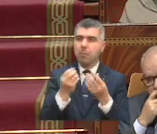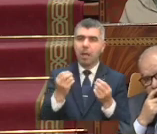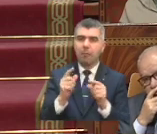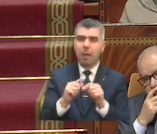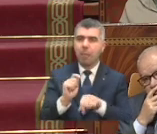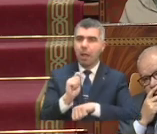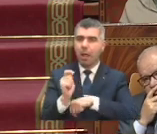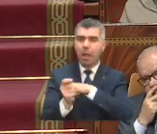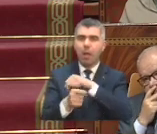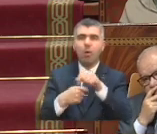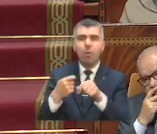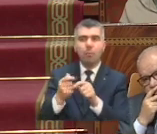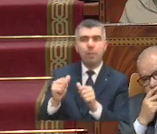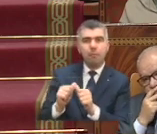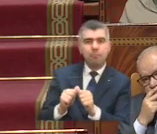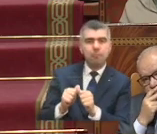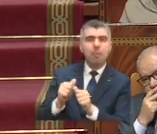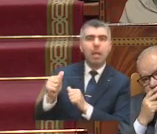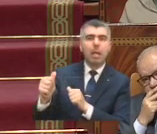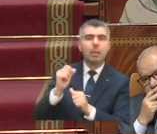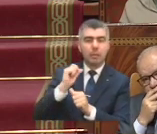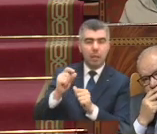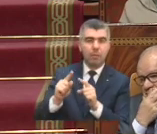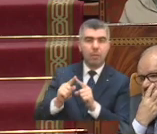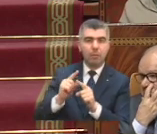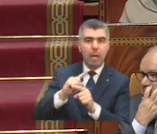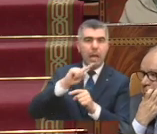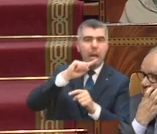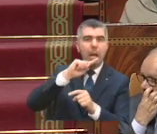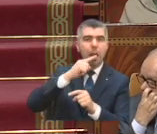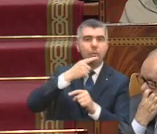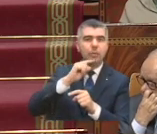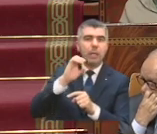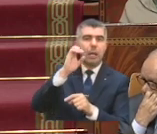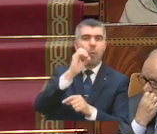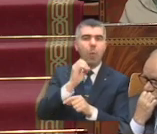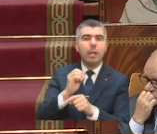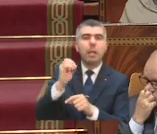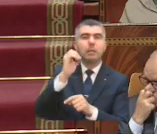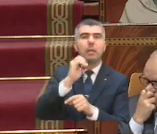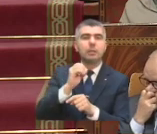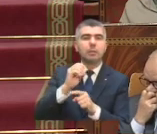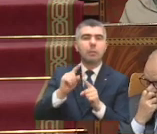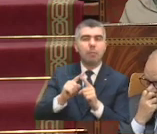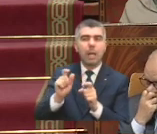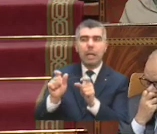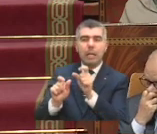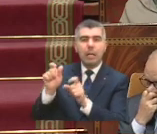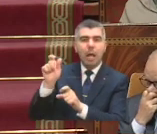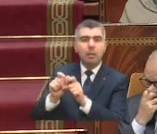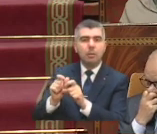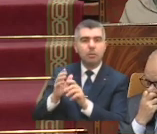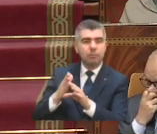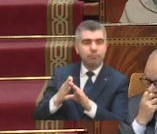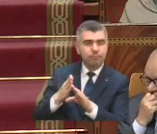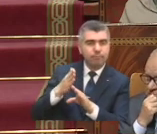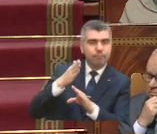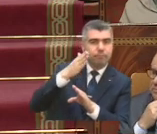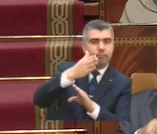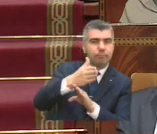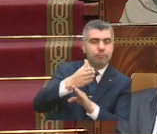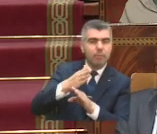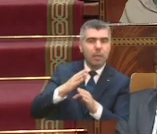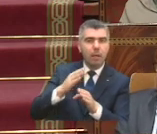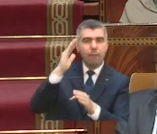النائية، كما هو الوضع بالنسبة لجهة درعة فيلالت الذي لا زال المتقاضون يقطعون مسافات طويلة للتنقل نحو